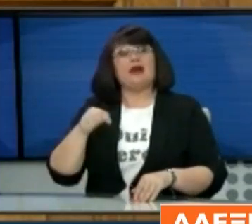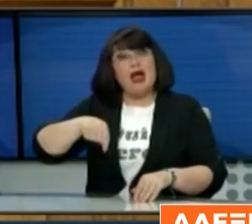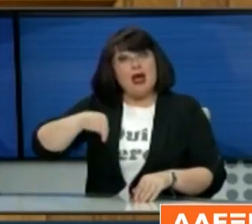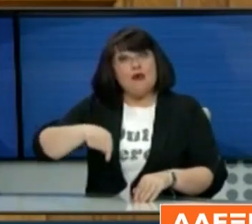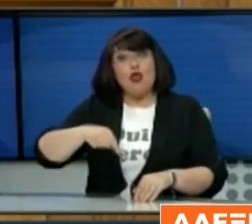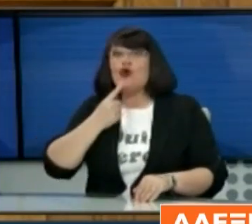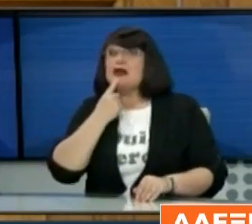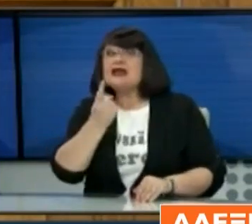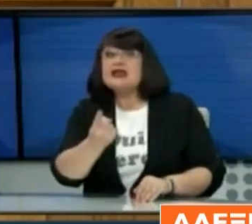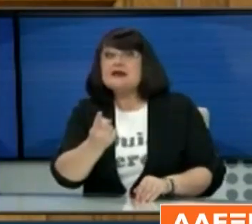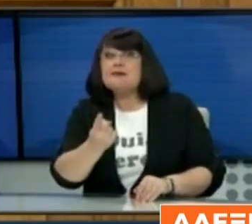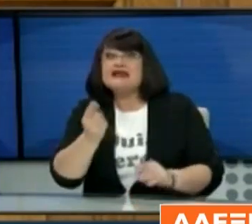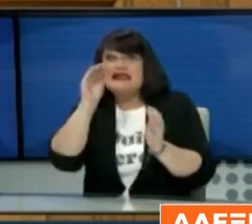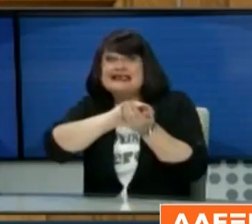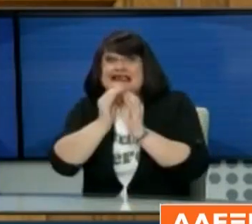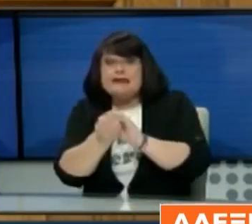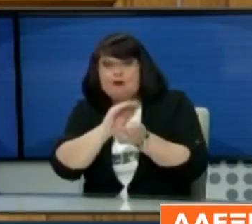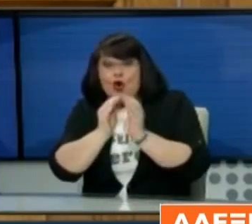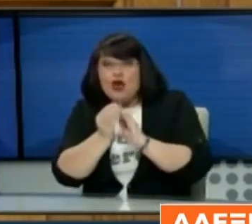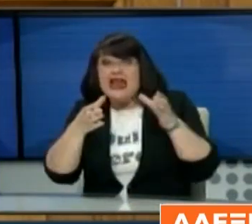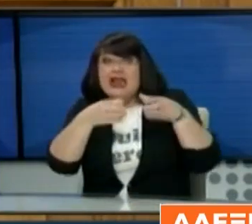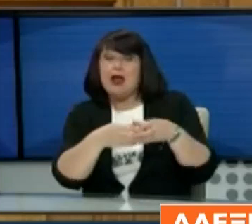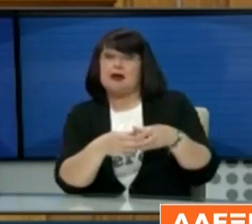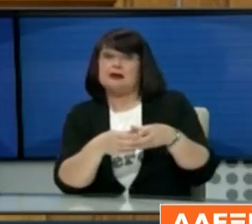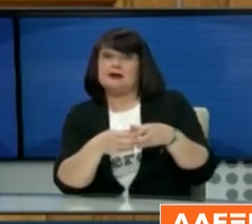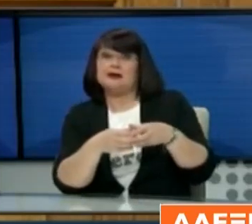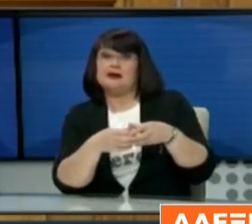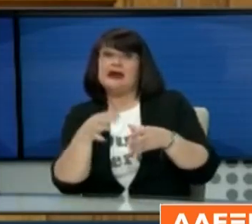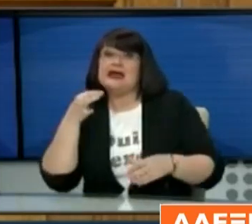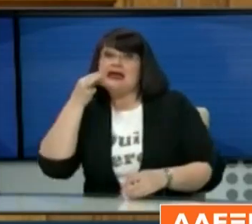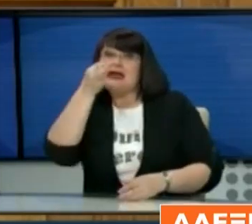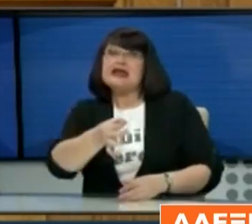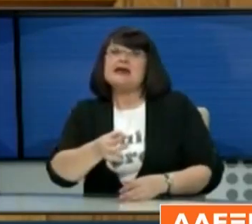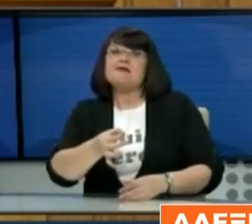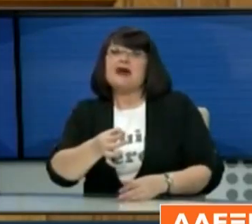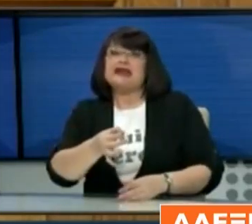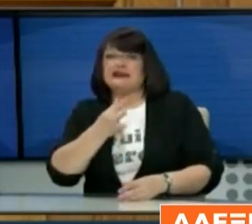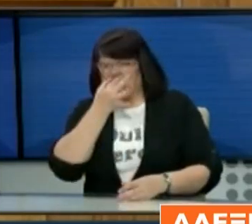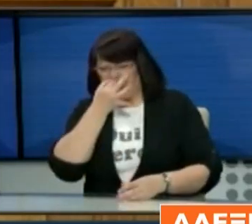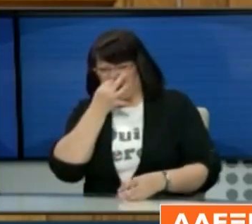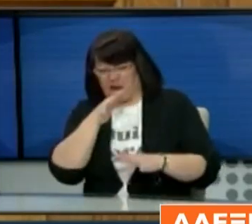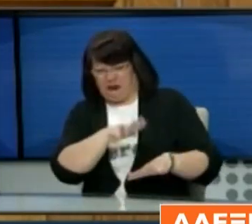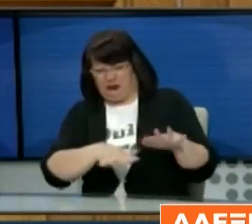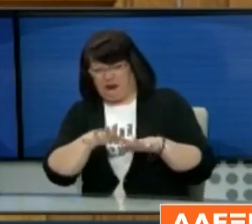βήμα τους αποκαλέσατε συμμορίτες. Από αυτούς που από αυτό εδώ το βήμα τους αποκαλέσατε υπόκοσμο.